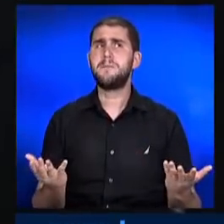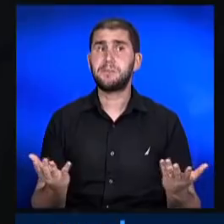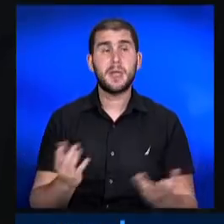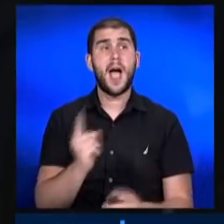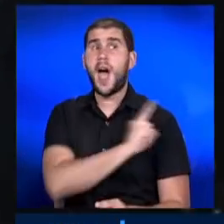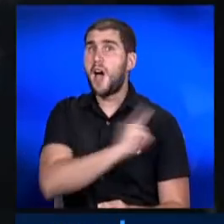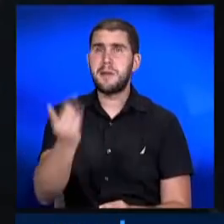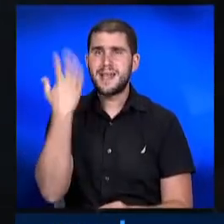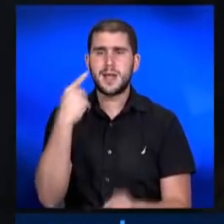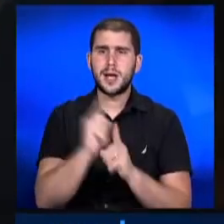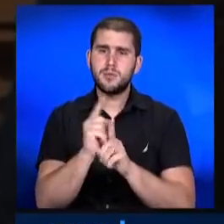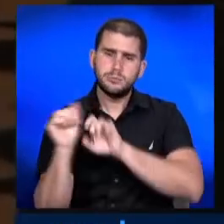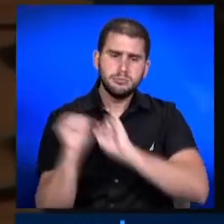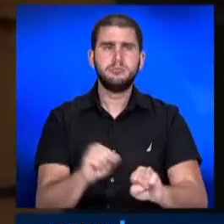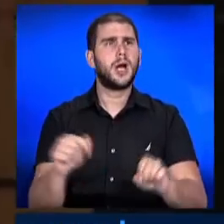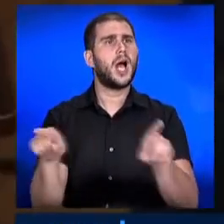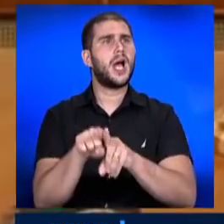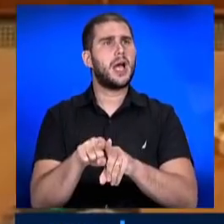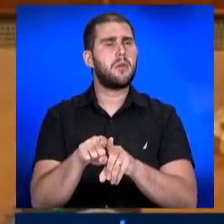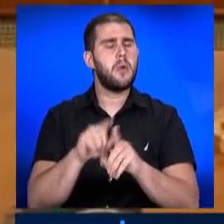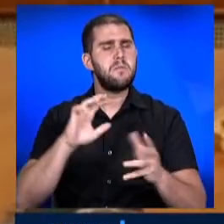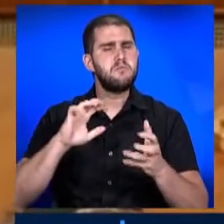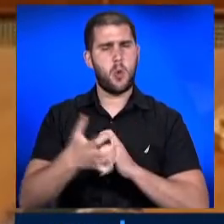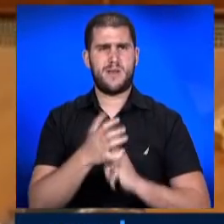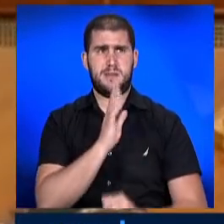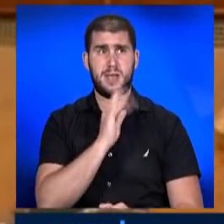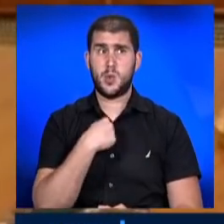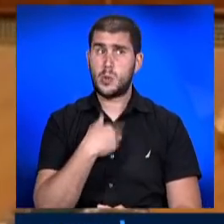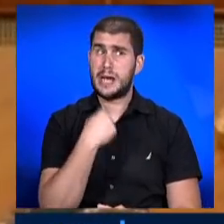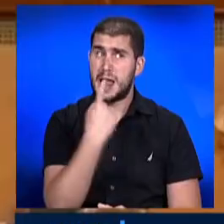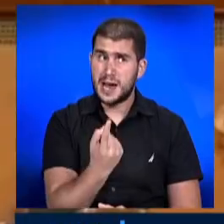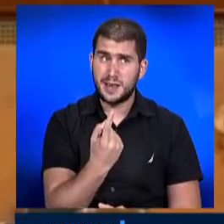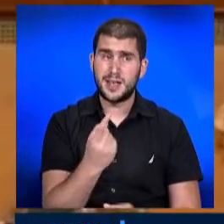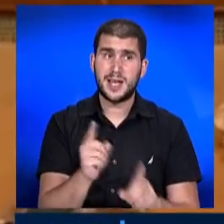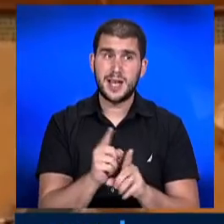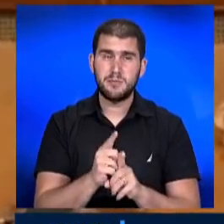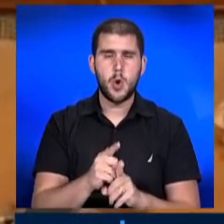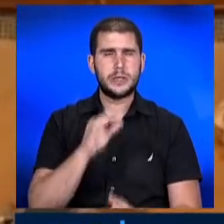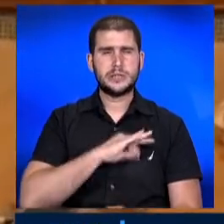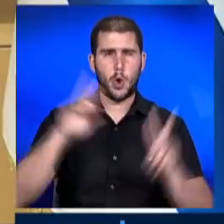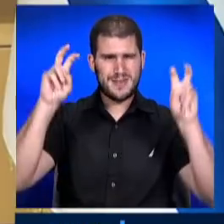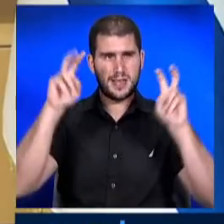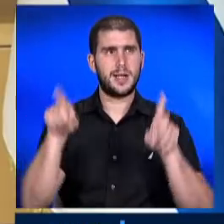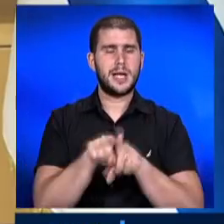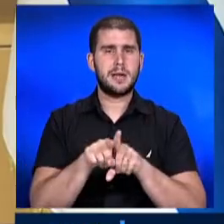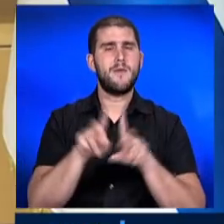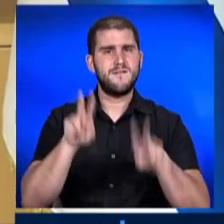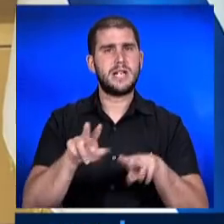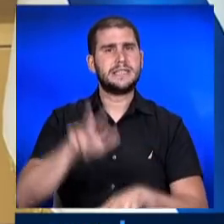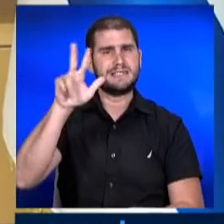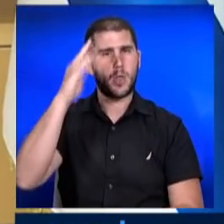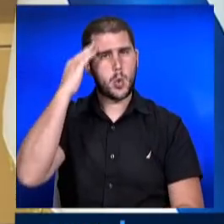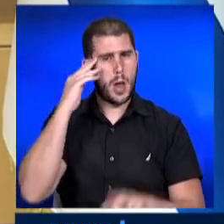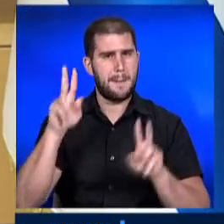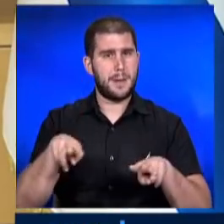הייתה התגייסות כזאת, כל כך מעוותת, רציתי להגיד סובייטית, אבל זה כבר במונחים צפון קוריאנים. שר הביטחון